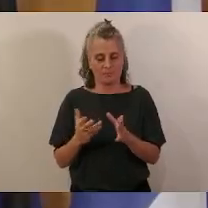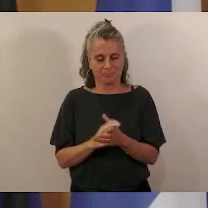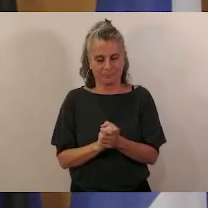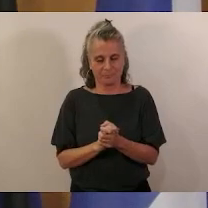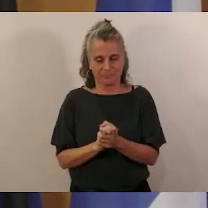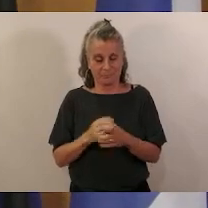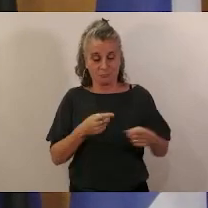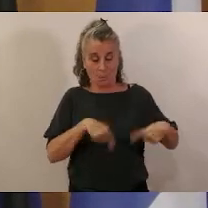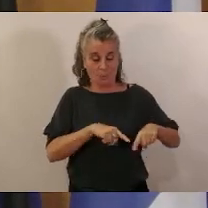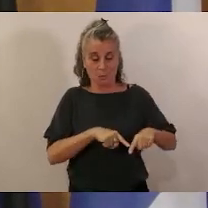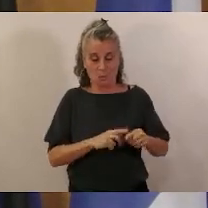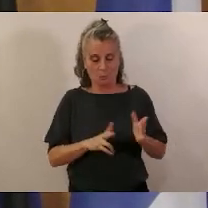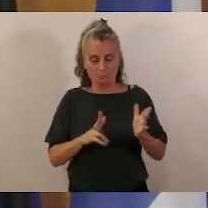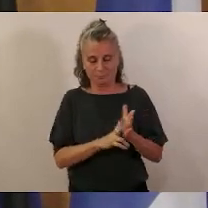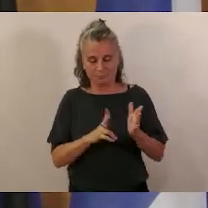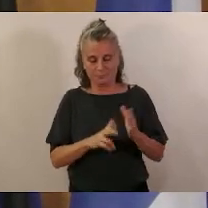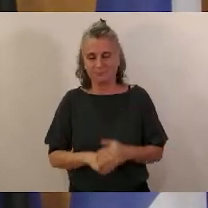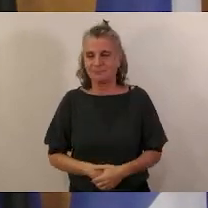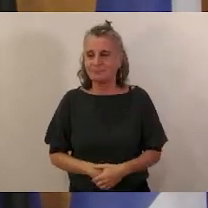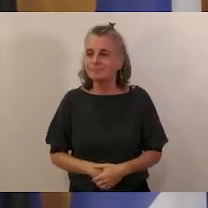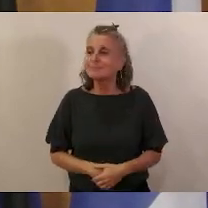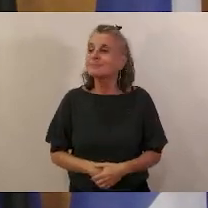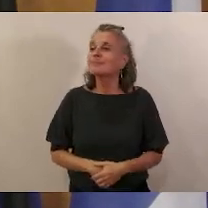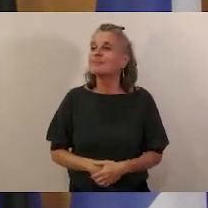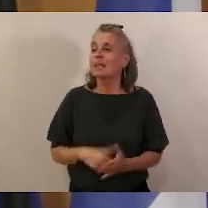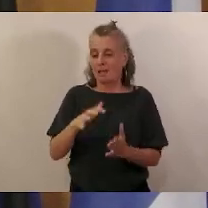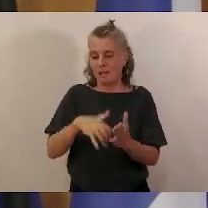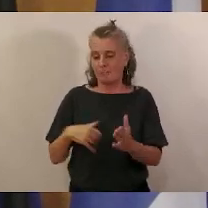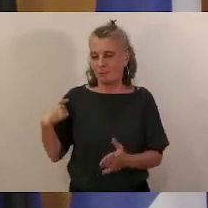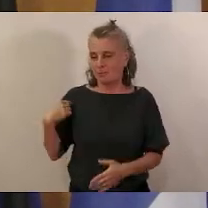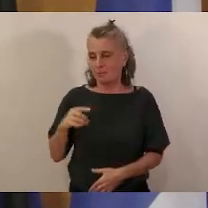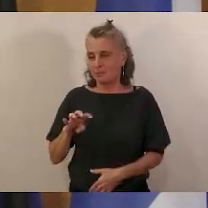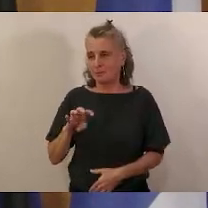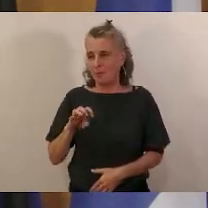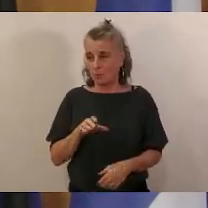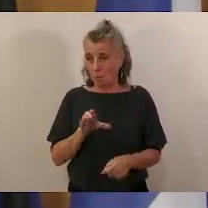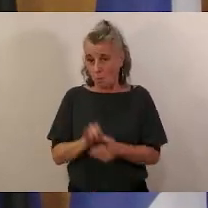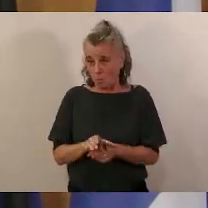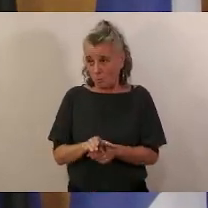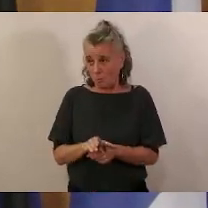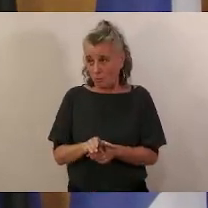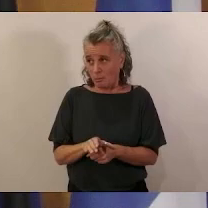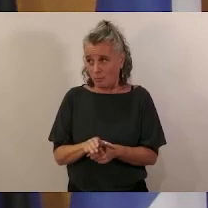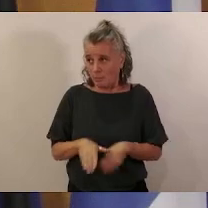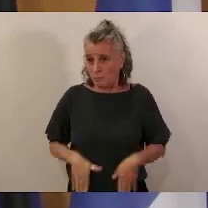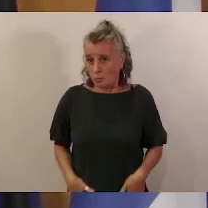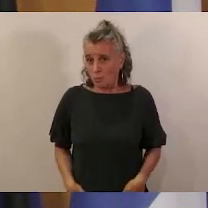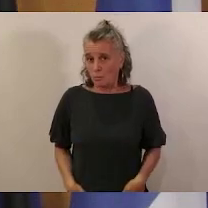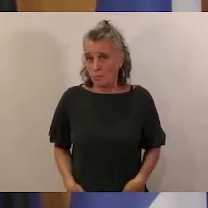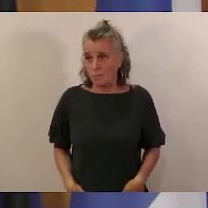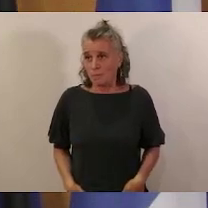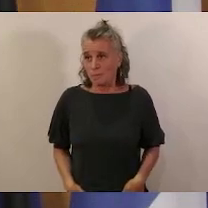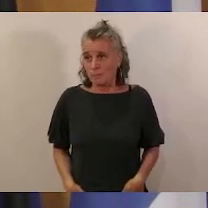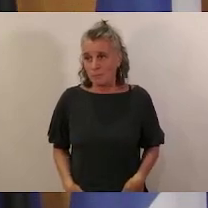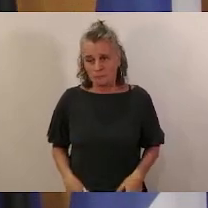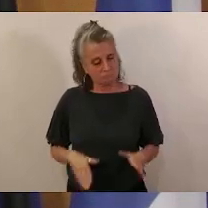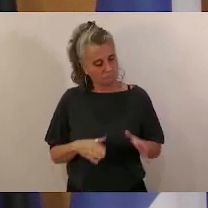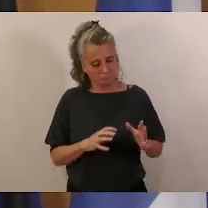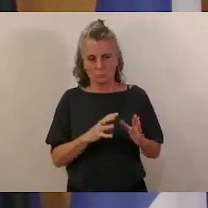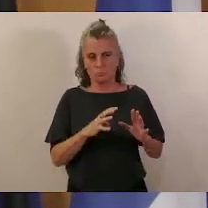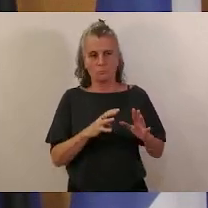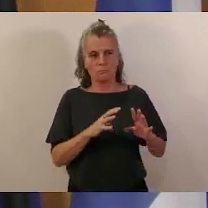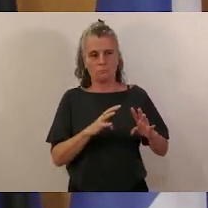Y a-t-il des contre le rapport 40, des abstentions, avis favorable